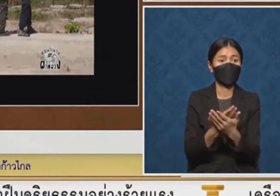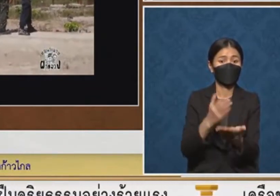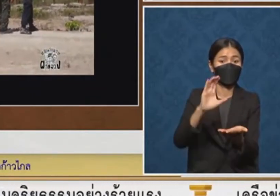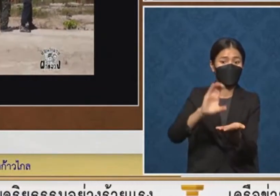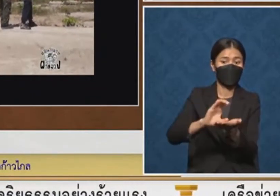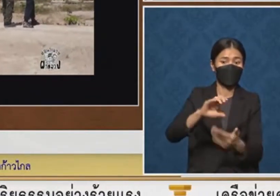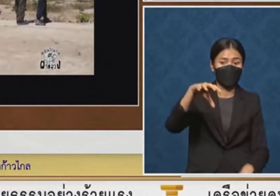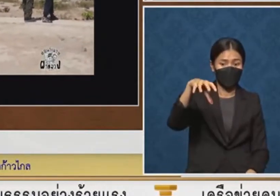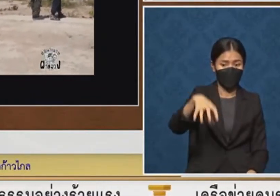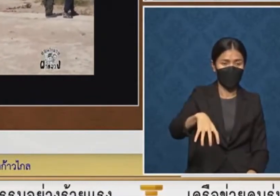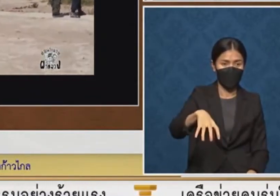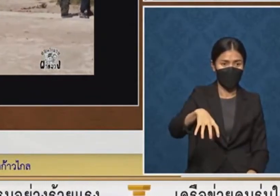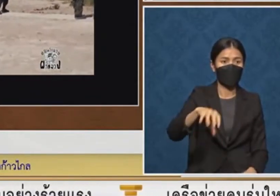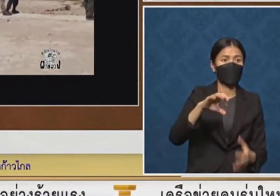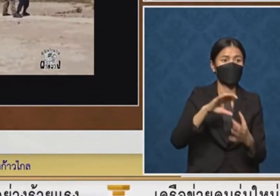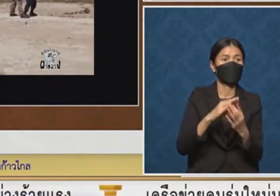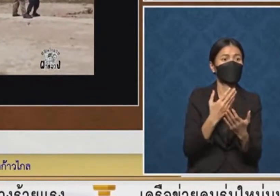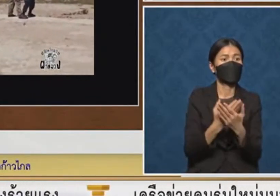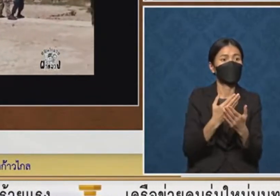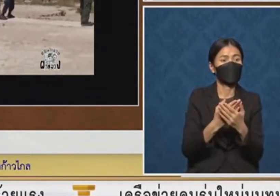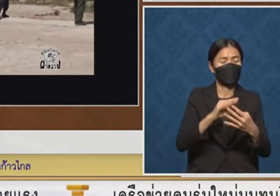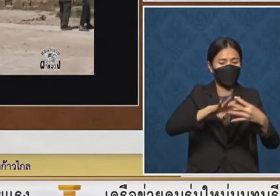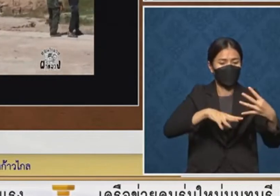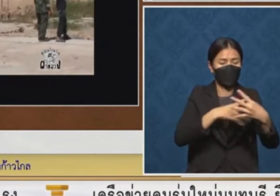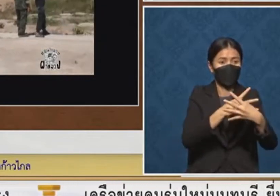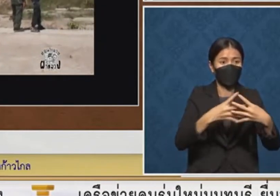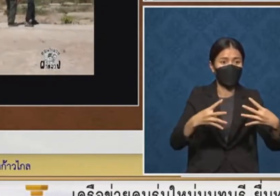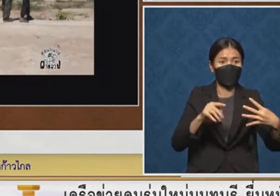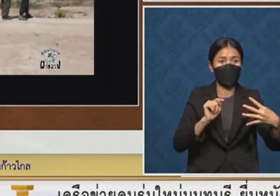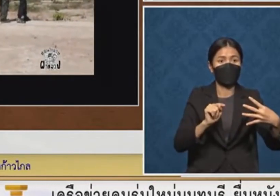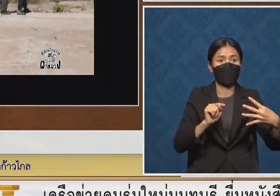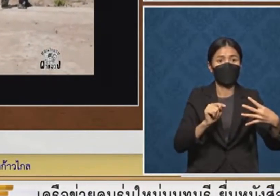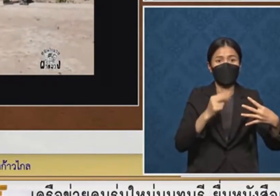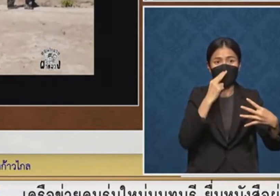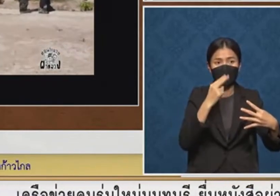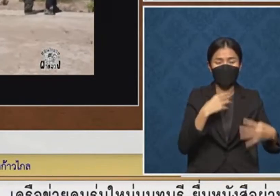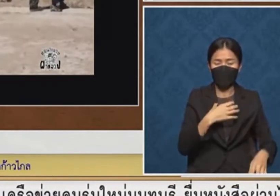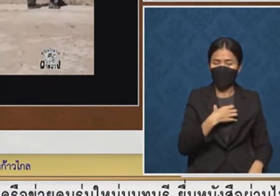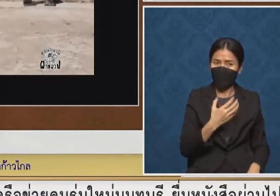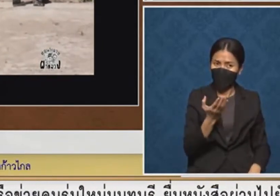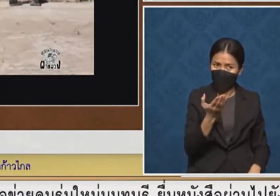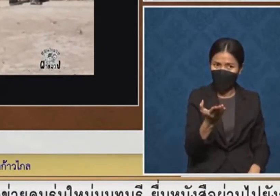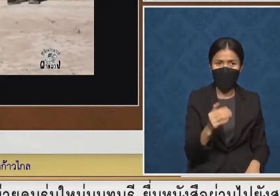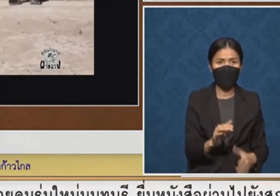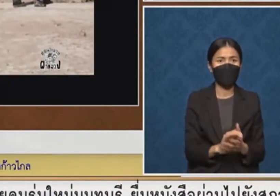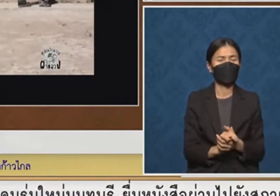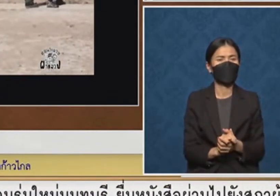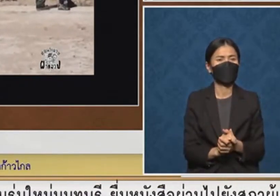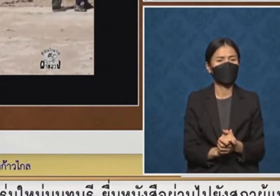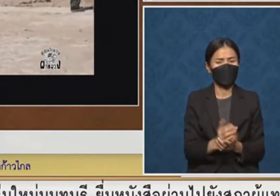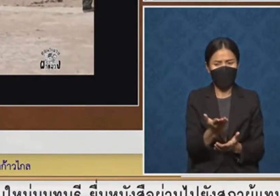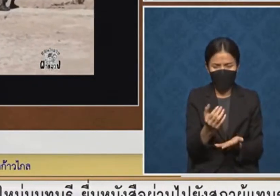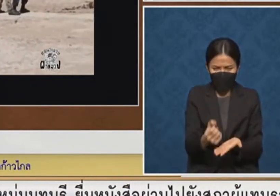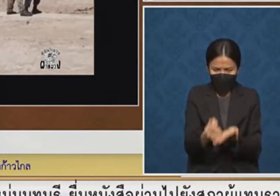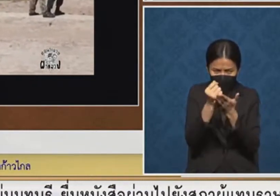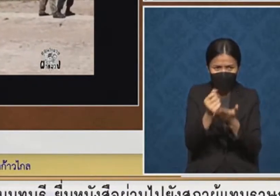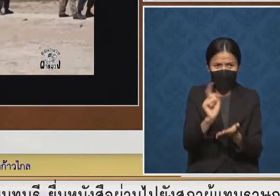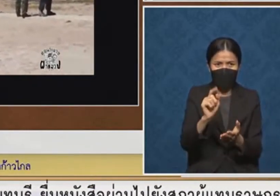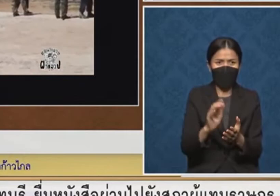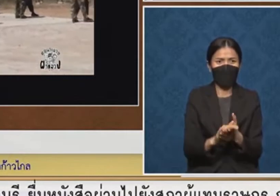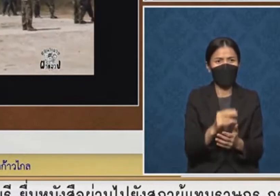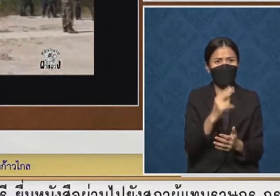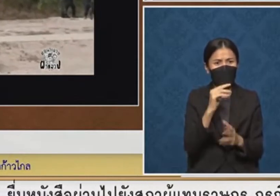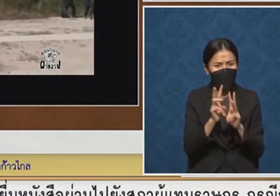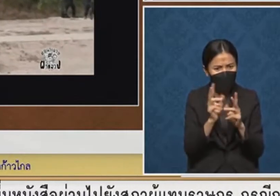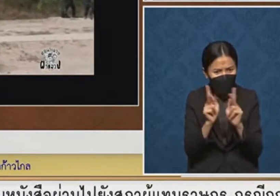labor.รกมันมา mascotทารuko ทก